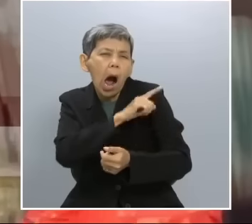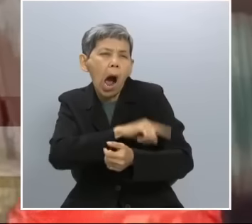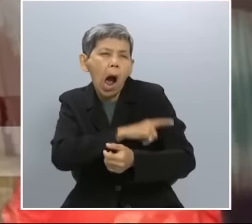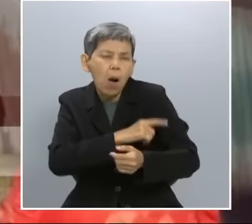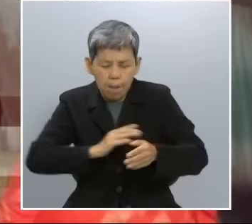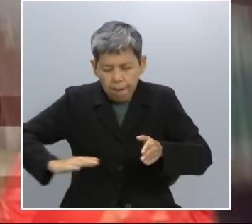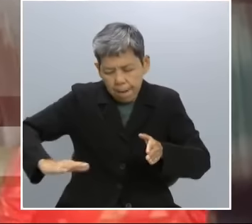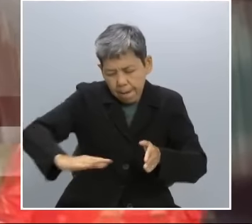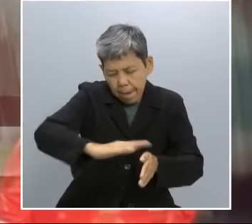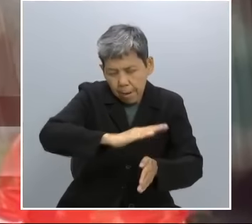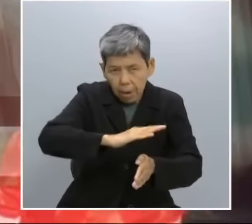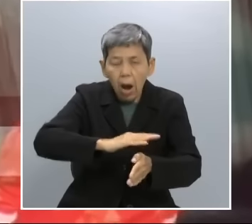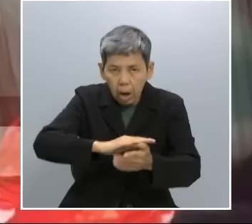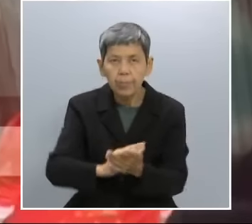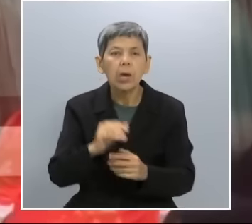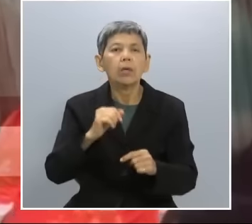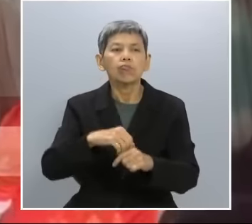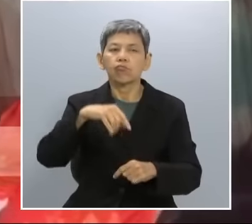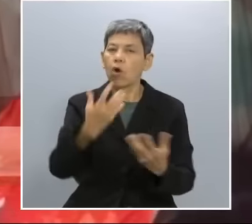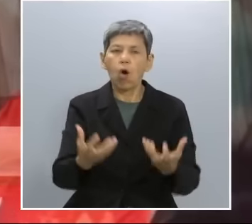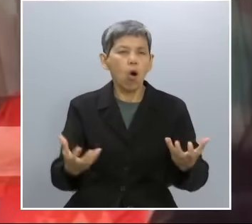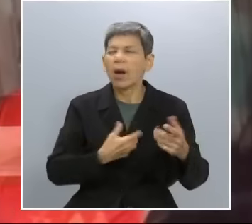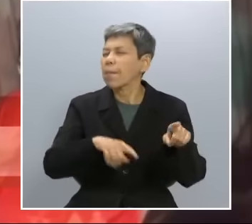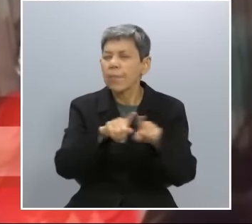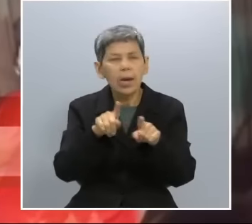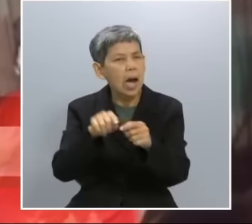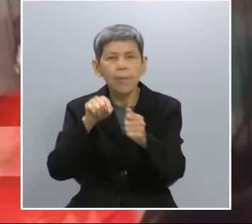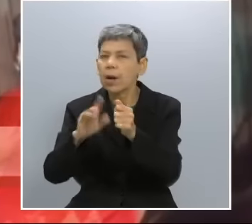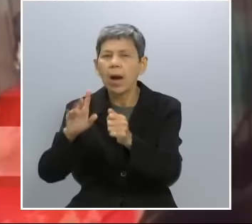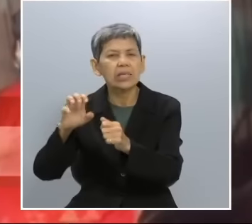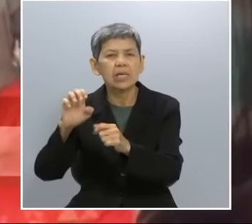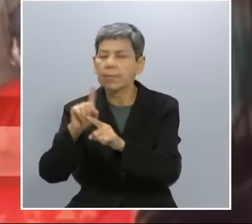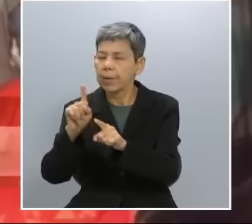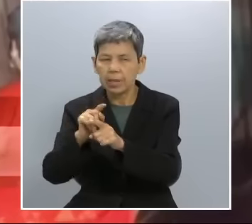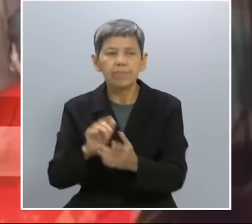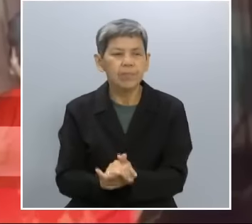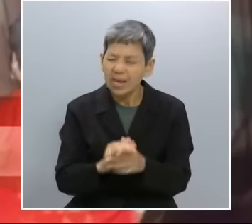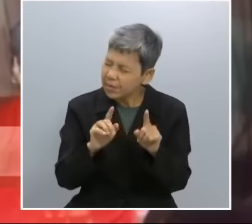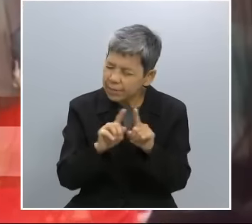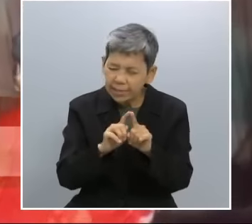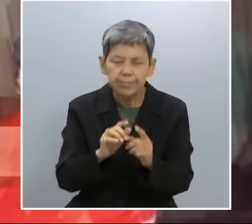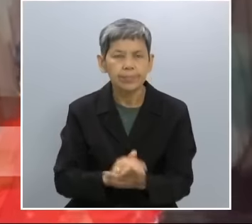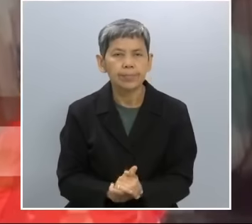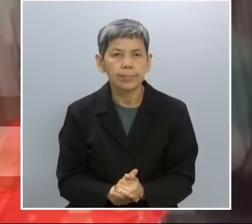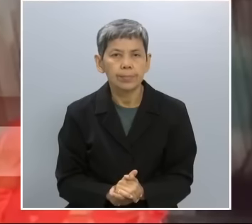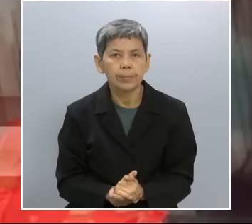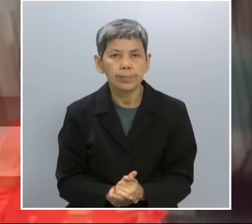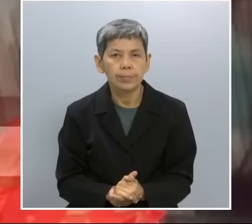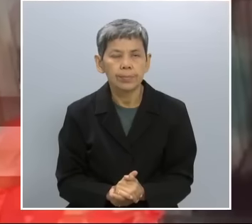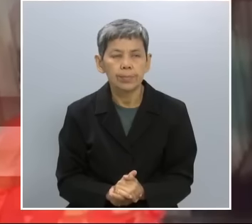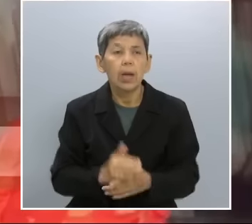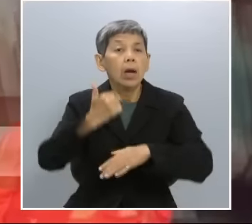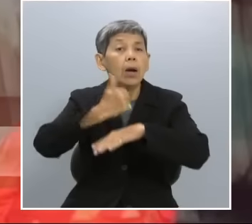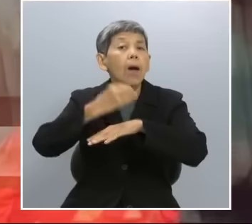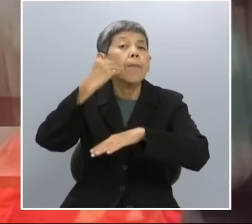ในขณะนี ้ทั้งหมด เป็นของกลางคดีเหมือนกับที่อำเภอภาชี เหมือนกันเลยผู้ใหญ่บ้